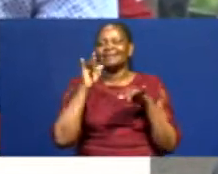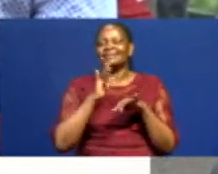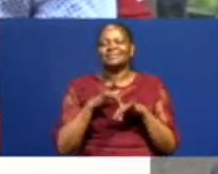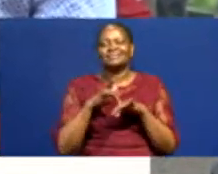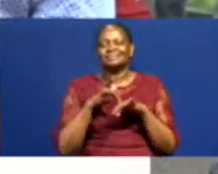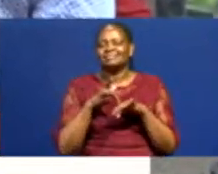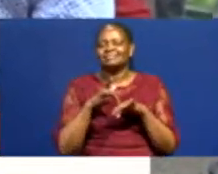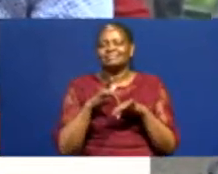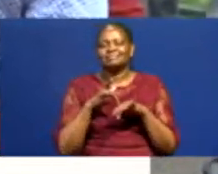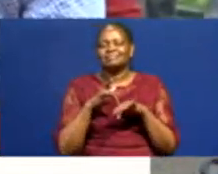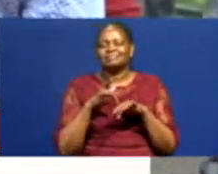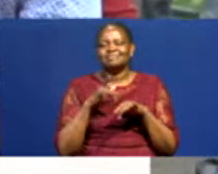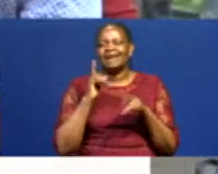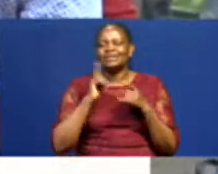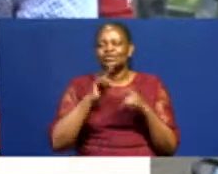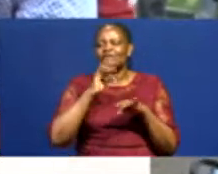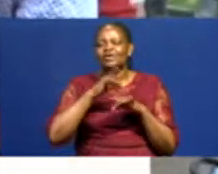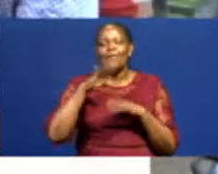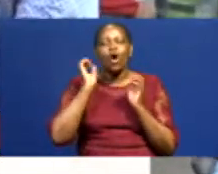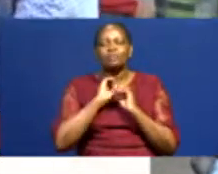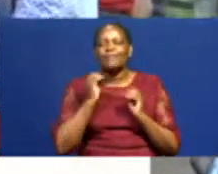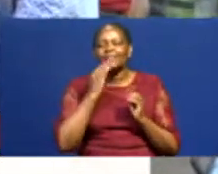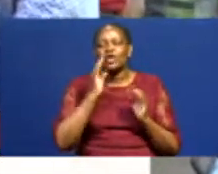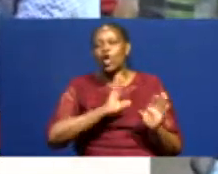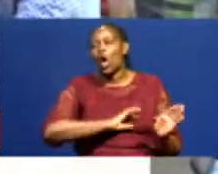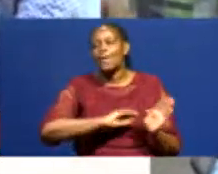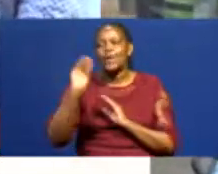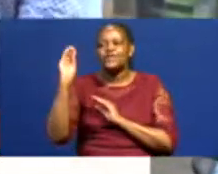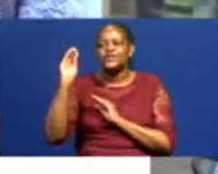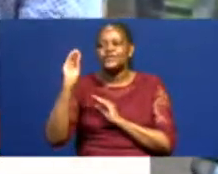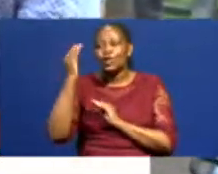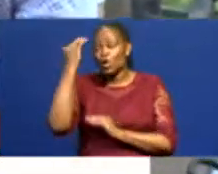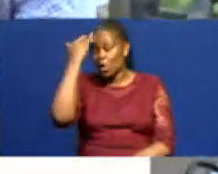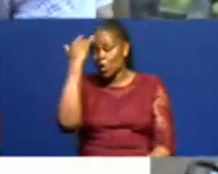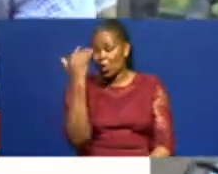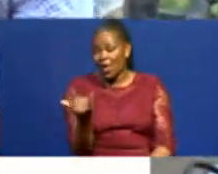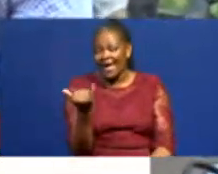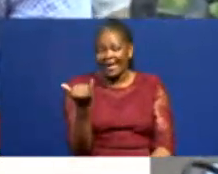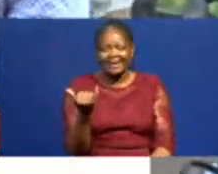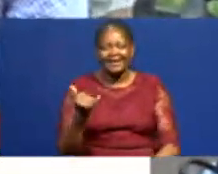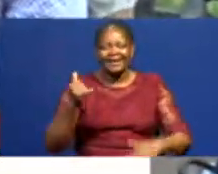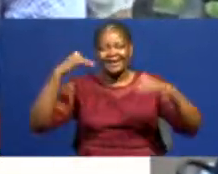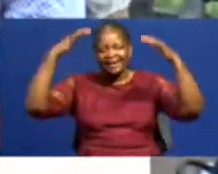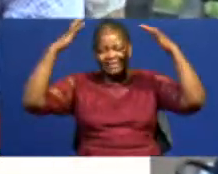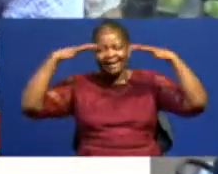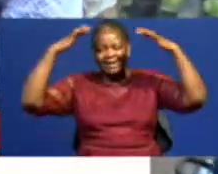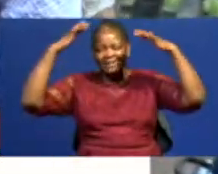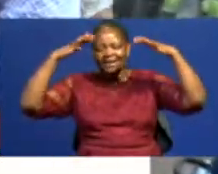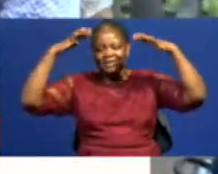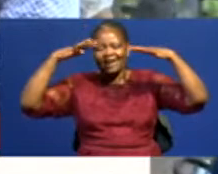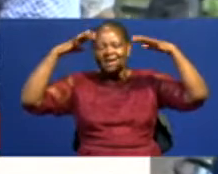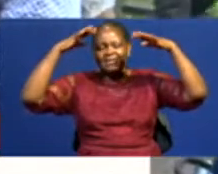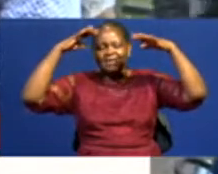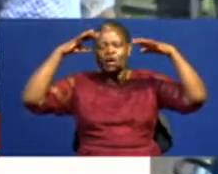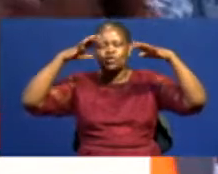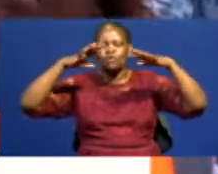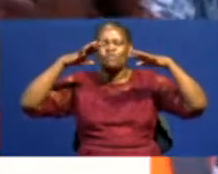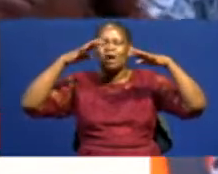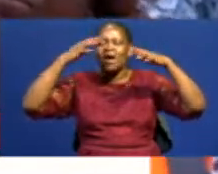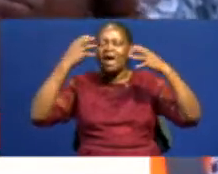zaidi, muanze kutoka huko juu pande za juu, kwa sababu hii mvua ni nyingi na itaanza kunyesha nyingi